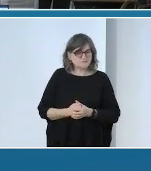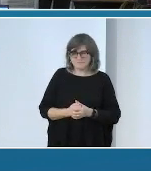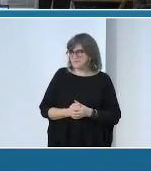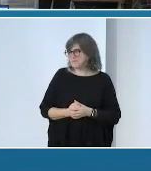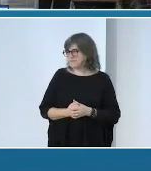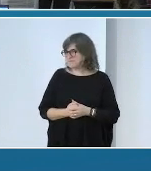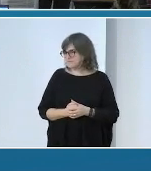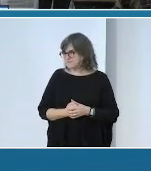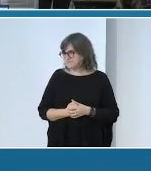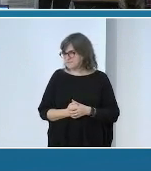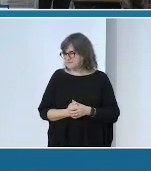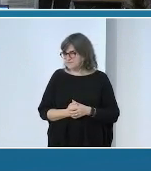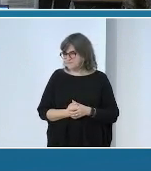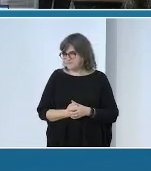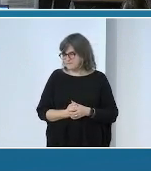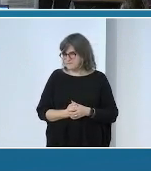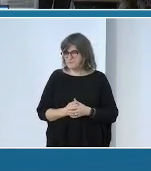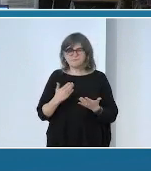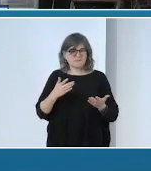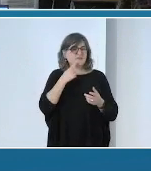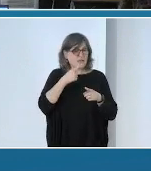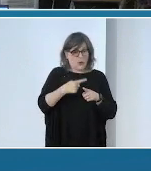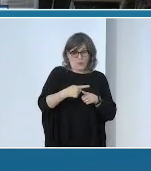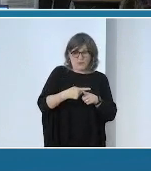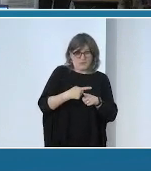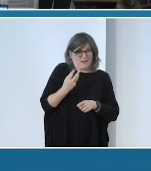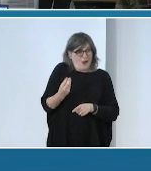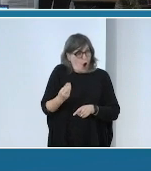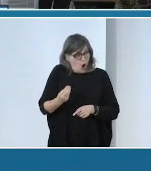Donc, petit à petit, l'enfant, il va mentaliser l'espace visuel,